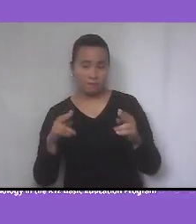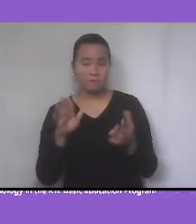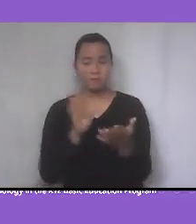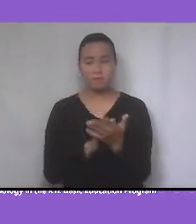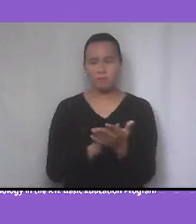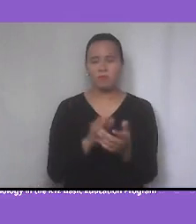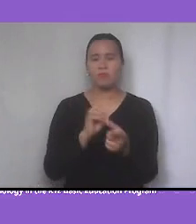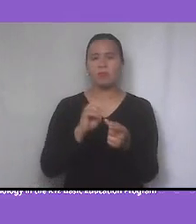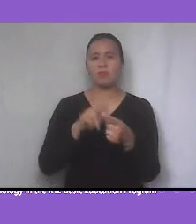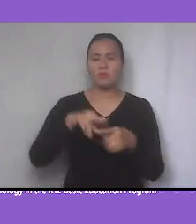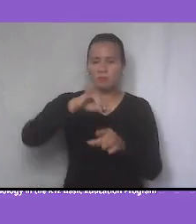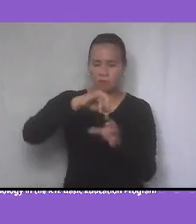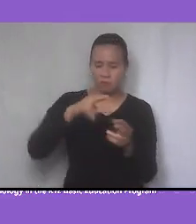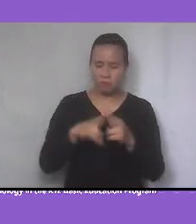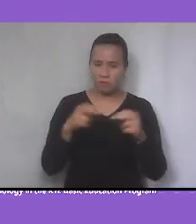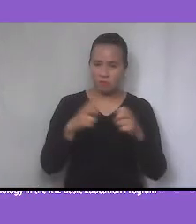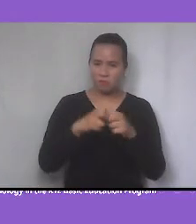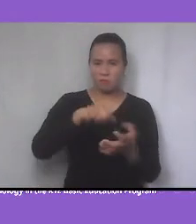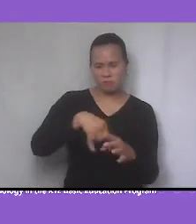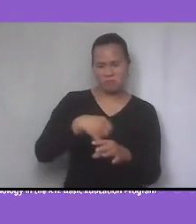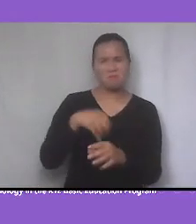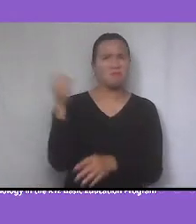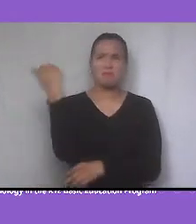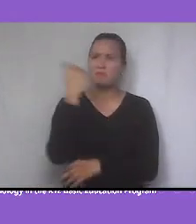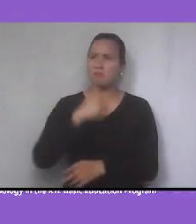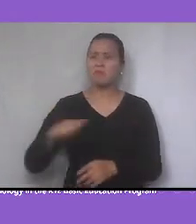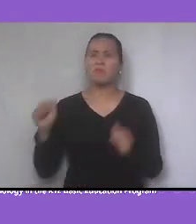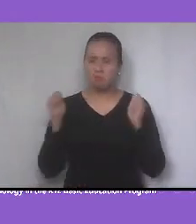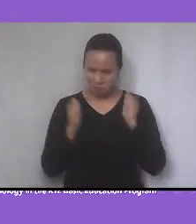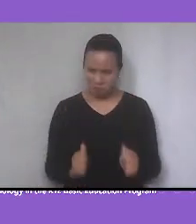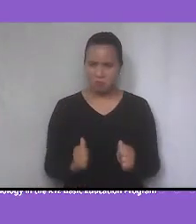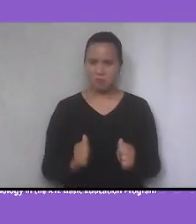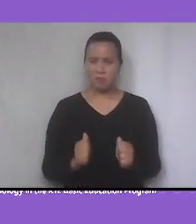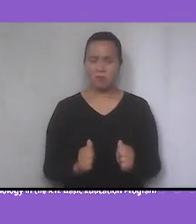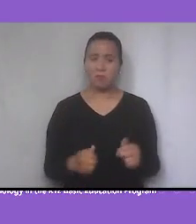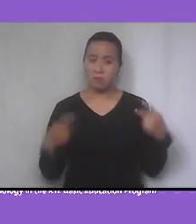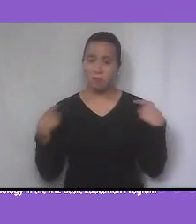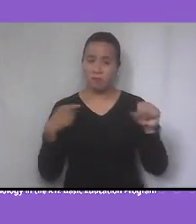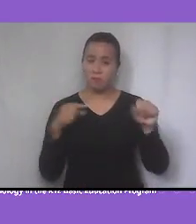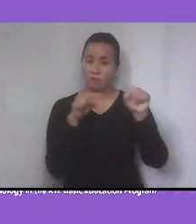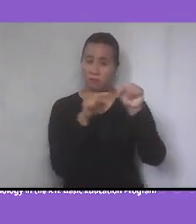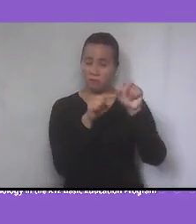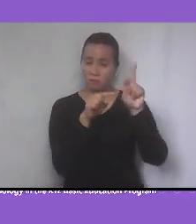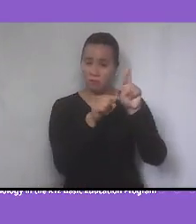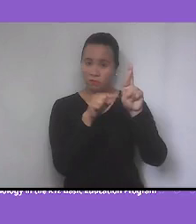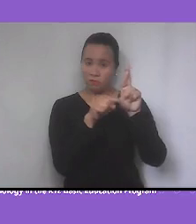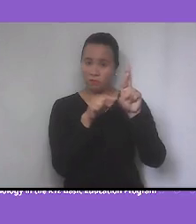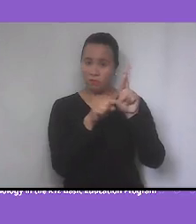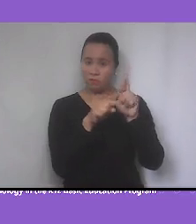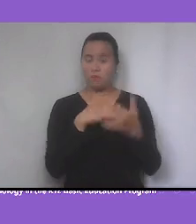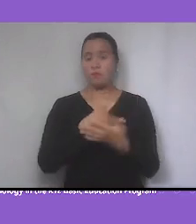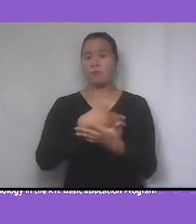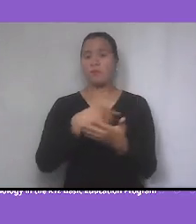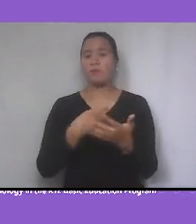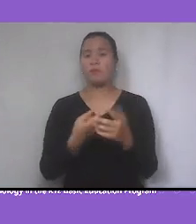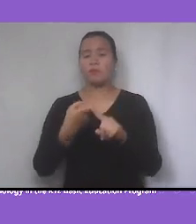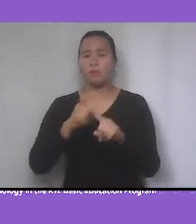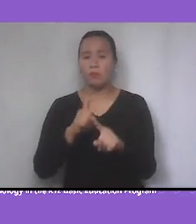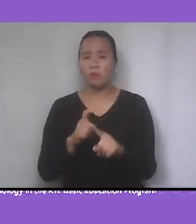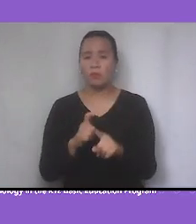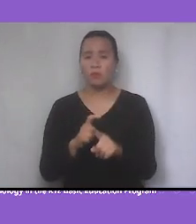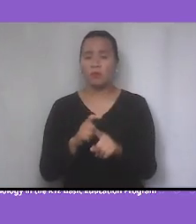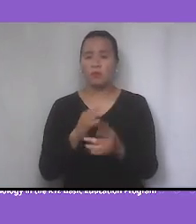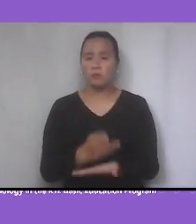ata, pwede. Meron rin tayong mga resources mula sa Bayanihan Eskwela. Kami